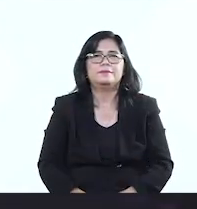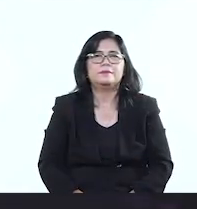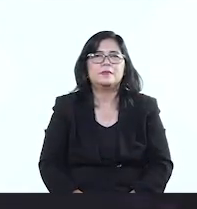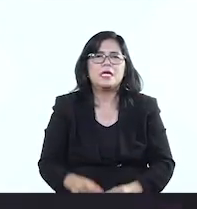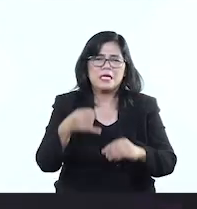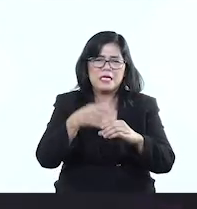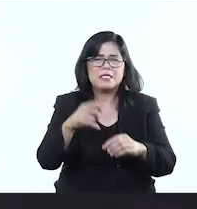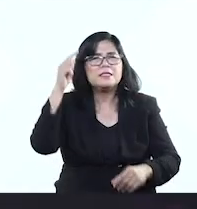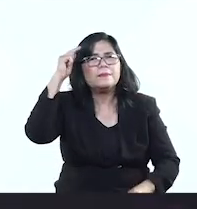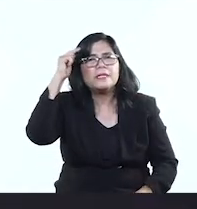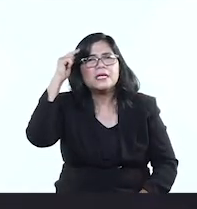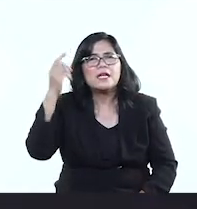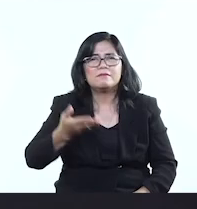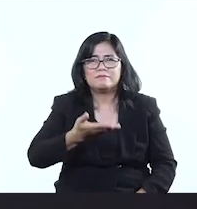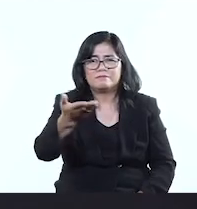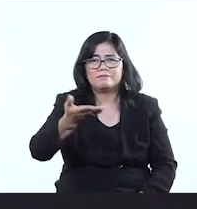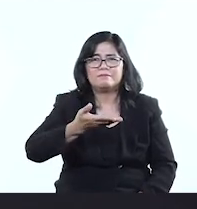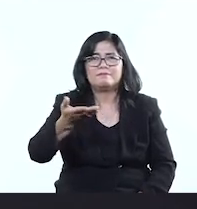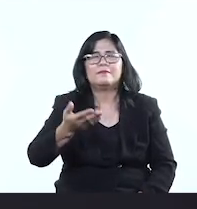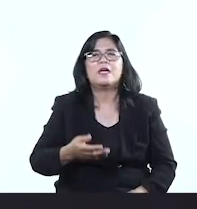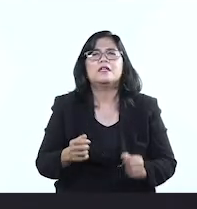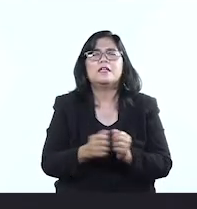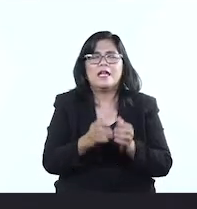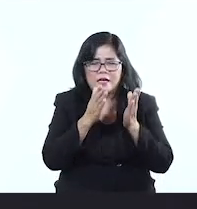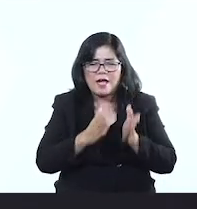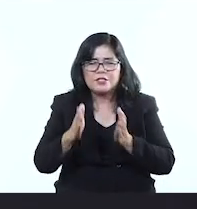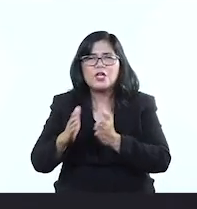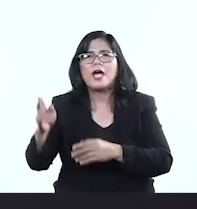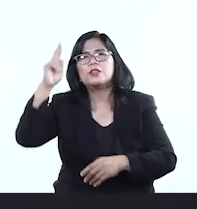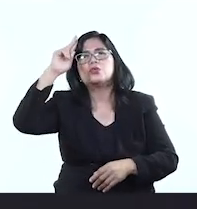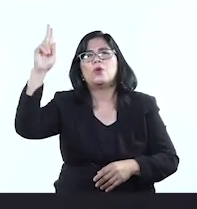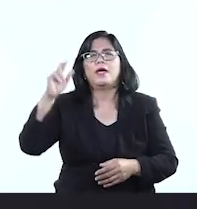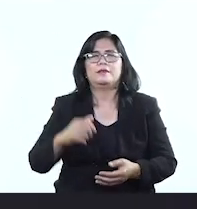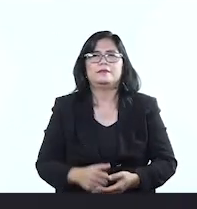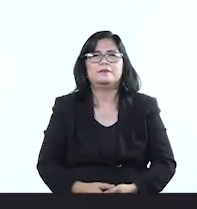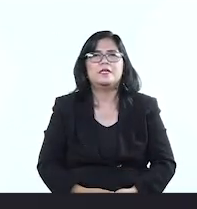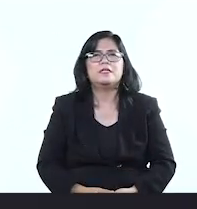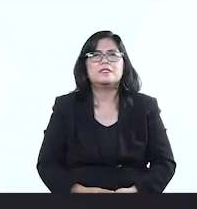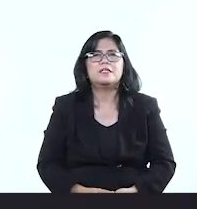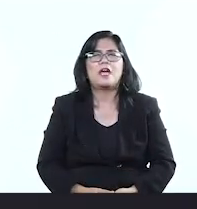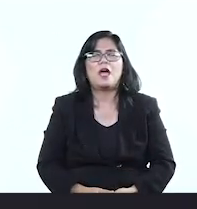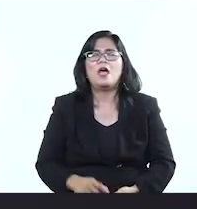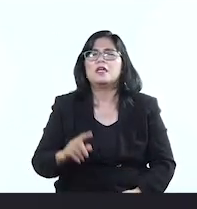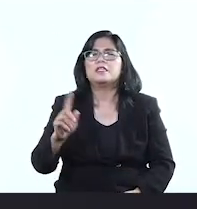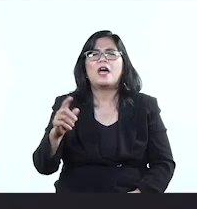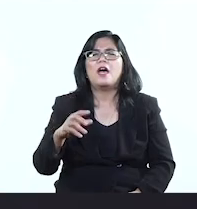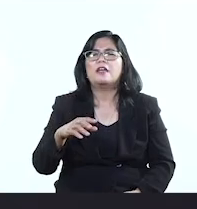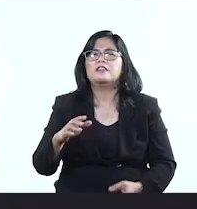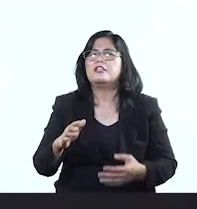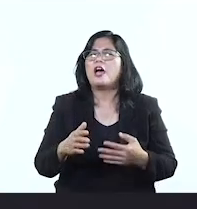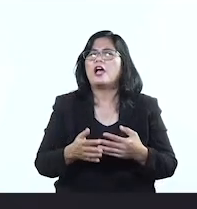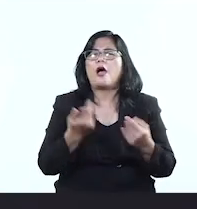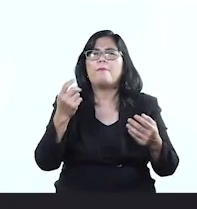Hai isi pikiran saudara sesuai dengan rancangan rancangan Tuhan a single Nggak gampang putus asa enggak gampang